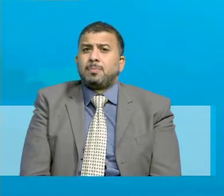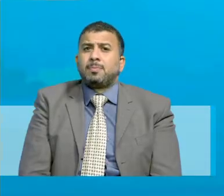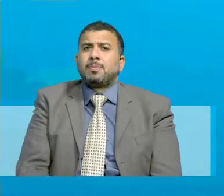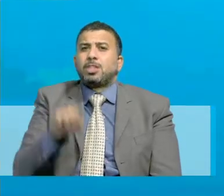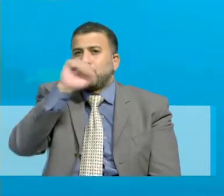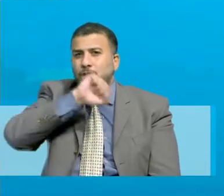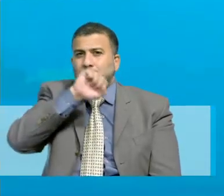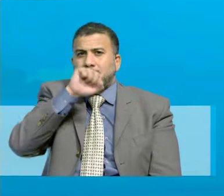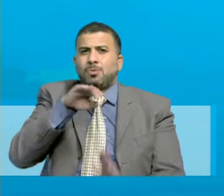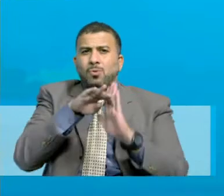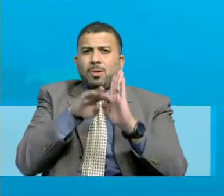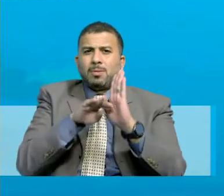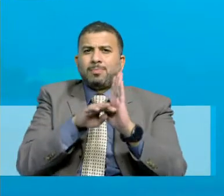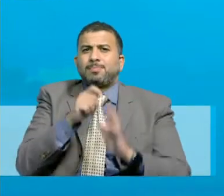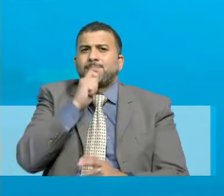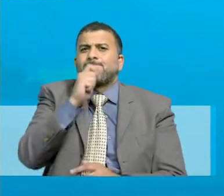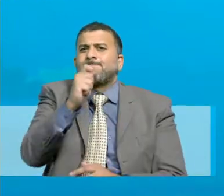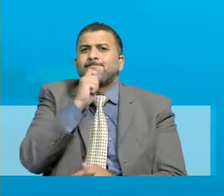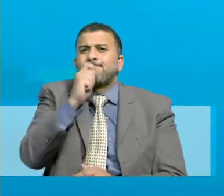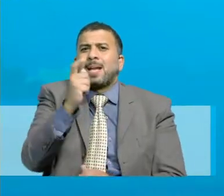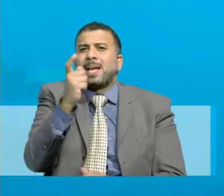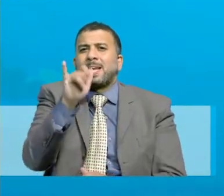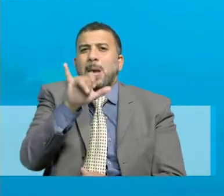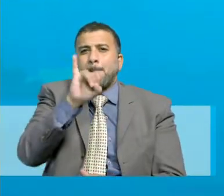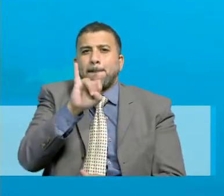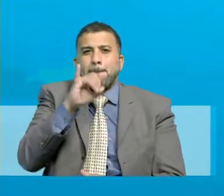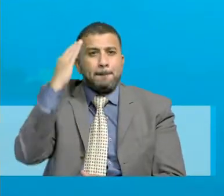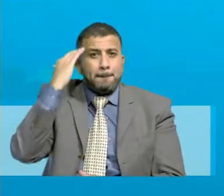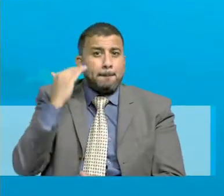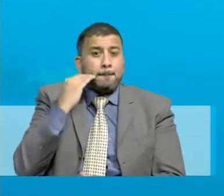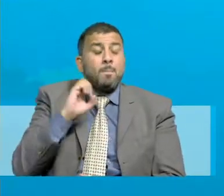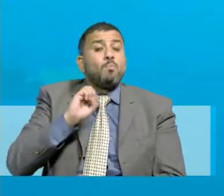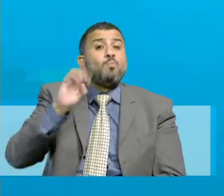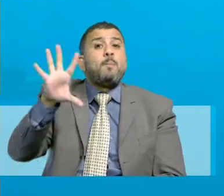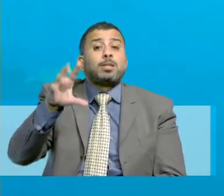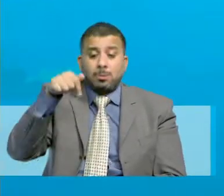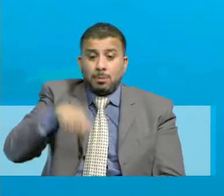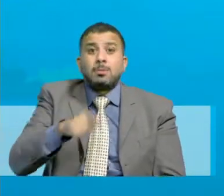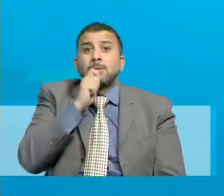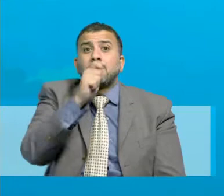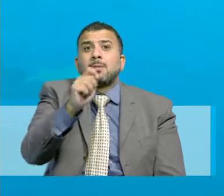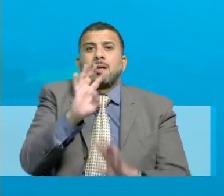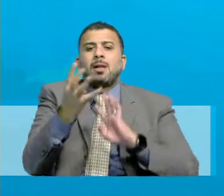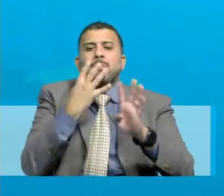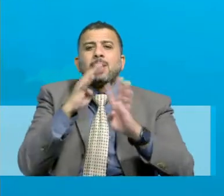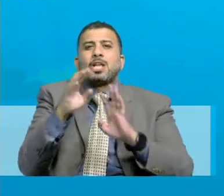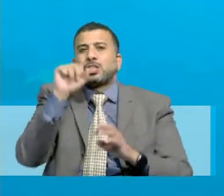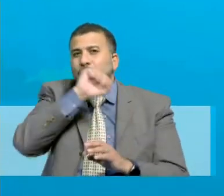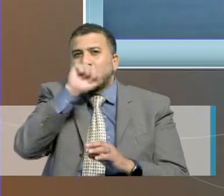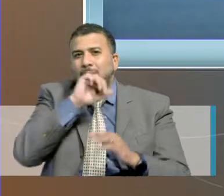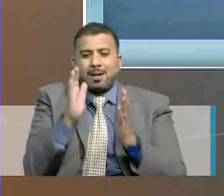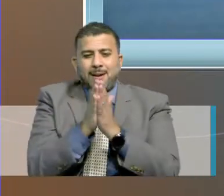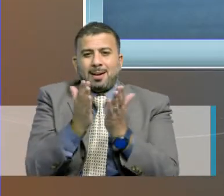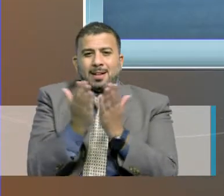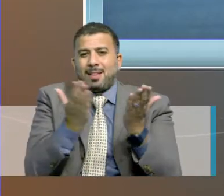ومن قلب الشارقة تنضم إلينا الزميلة ريم عيسى في نقل مباشر لمهرجان الشارقة القرائي